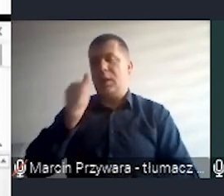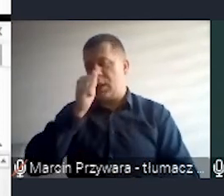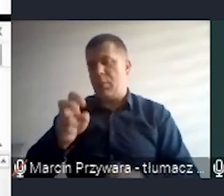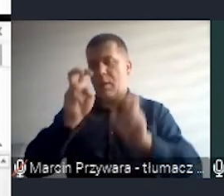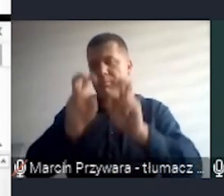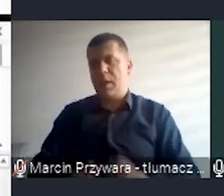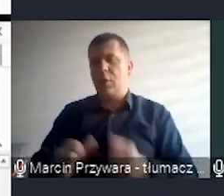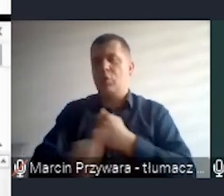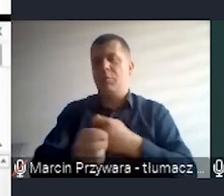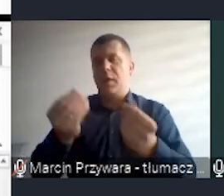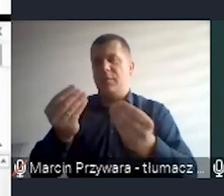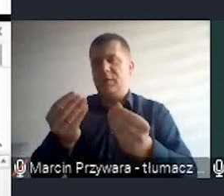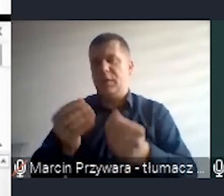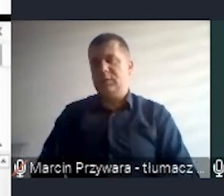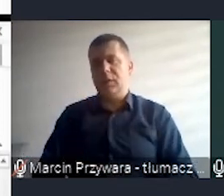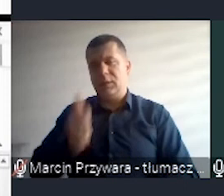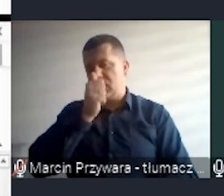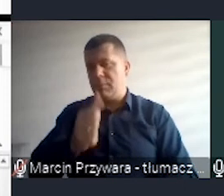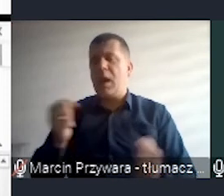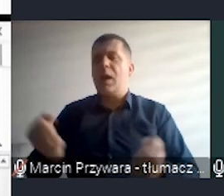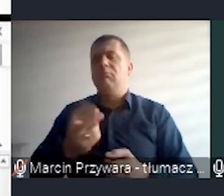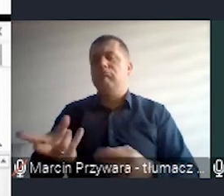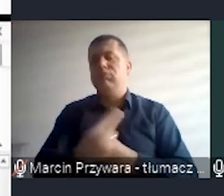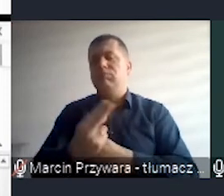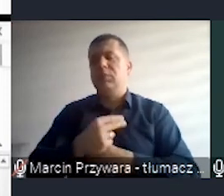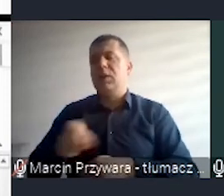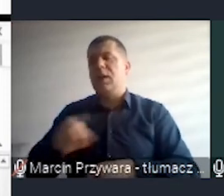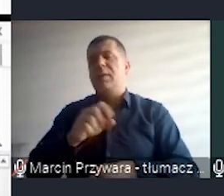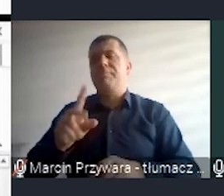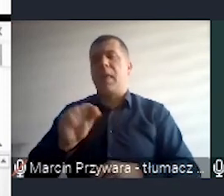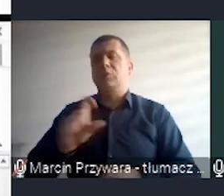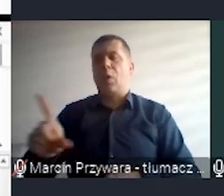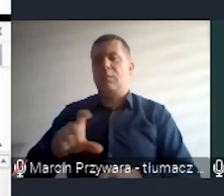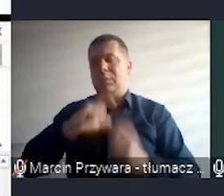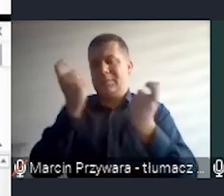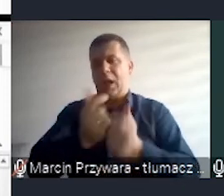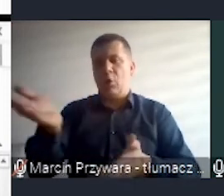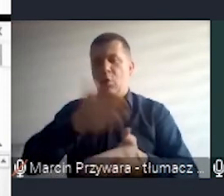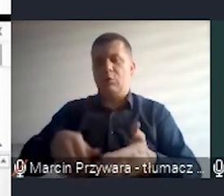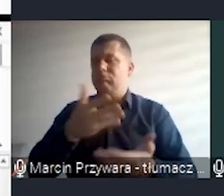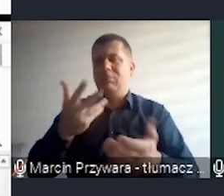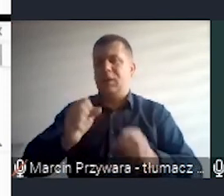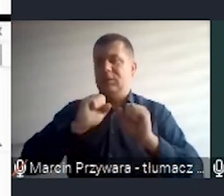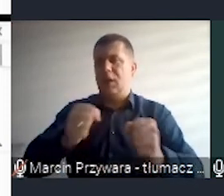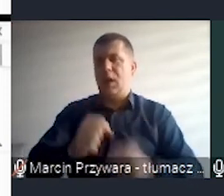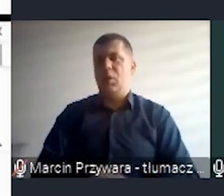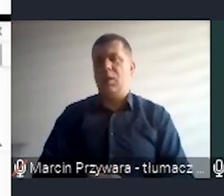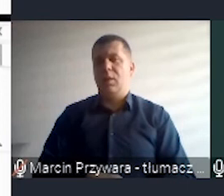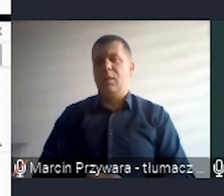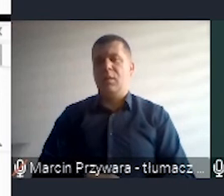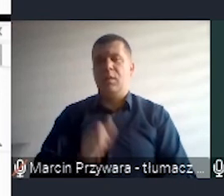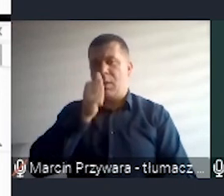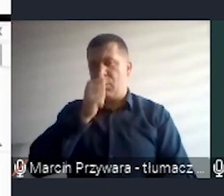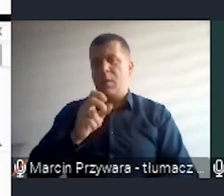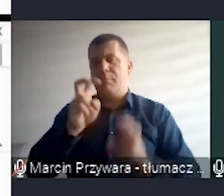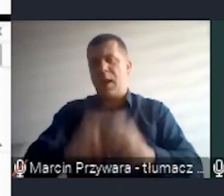dokumentacji finansowej, nie mogą badać angażowania personelu, bo cały rozdział nie działa i nie mogą badać